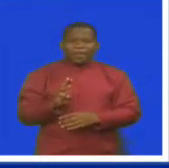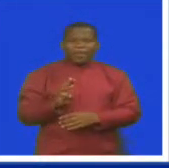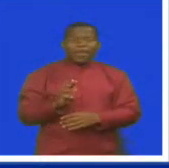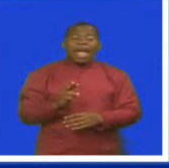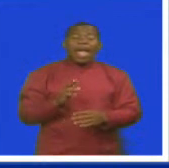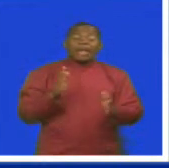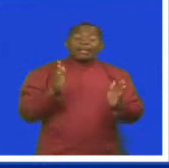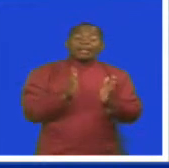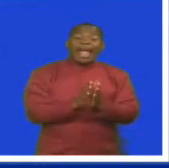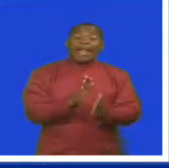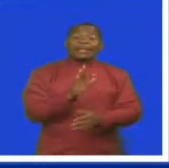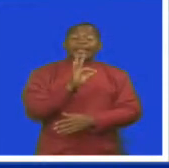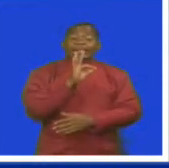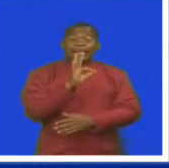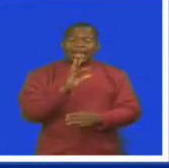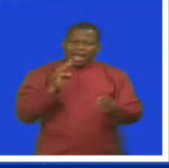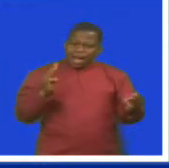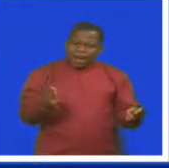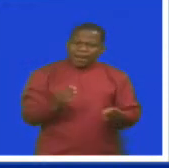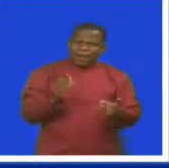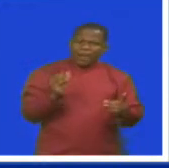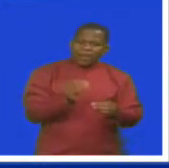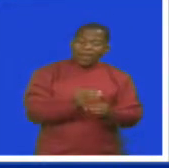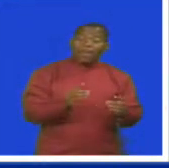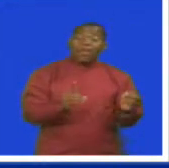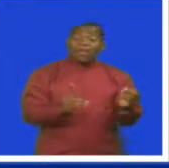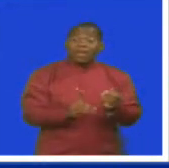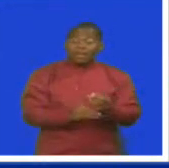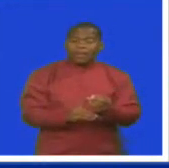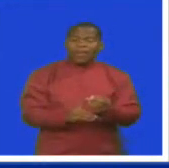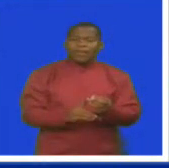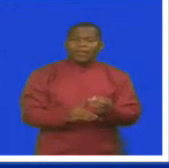mkhuhlane, kanti-ke maswati lasawonke nalo mkhuhlane